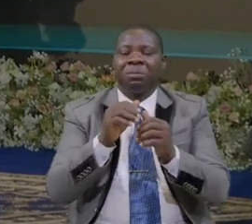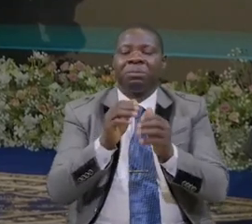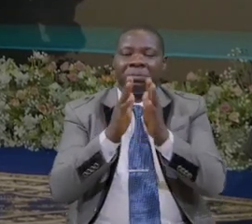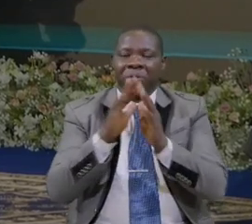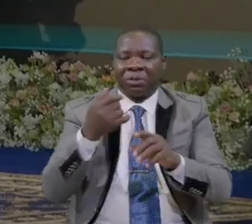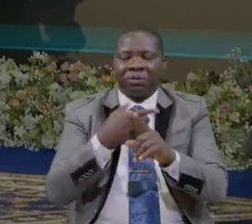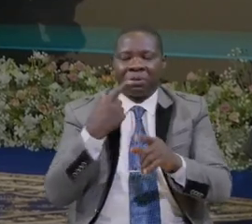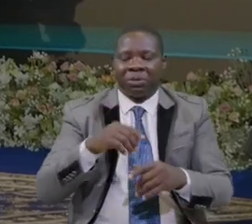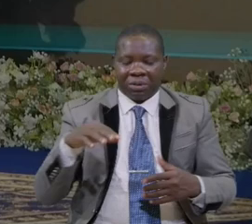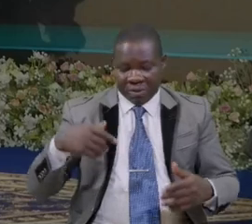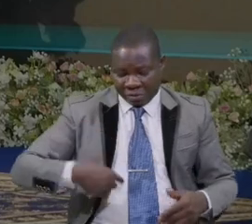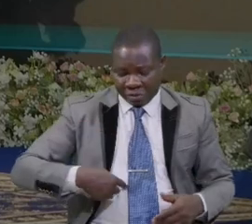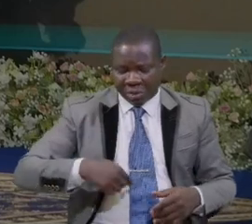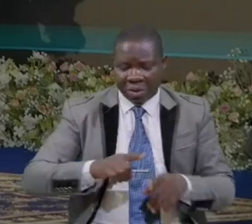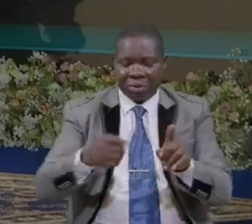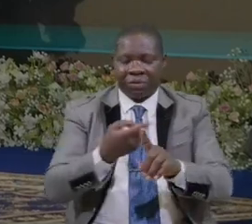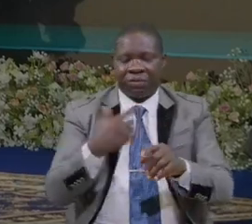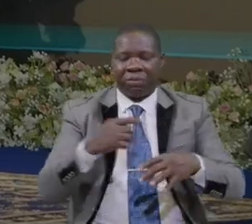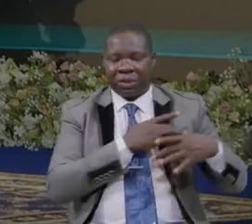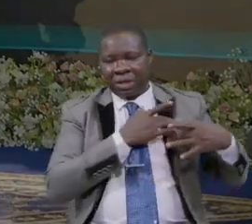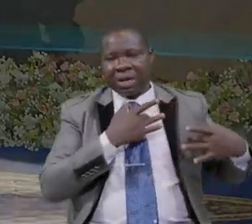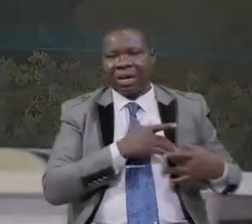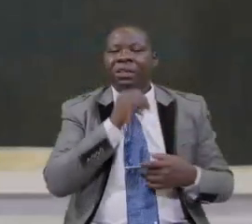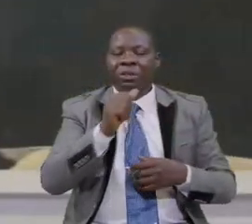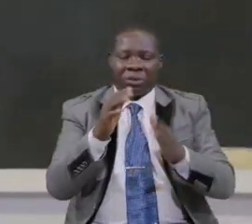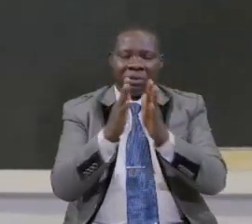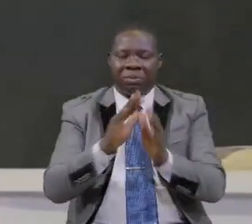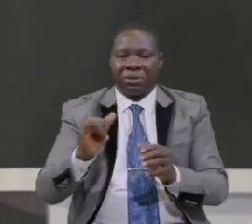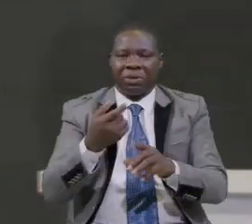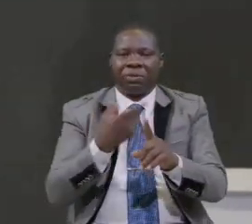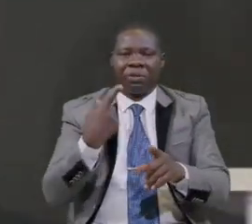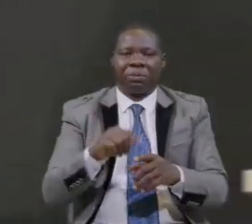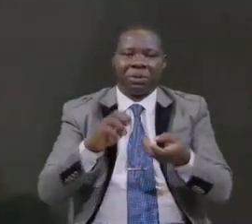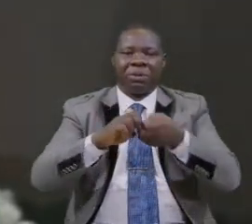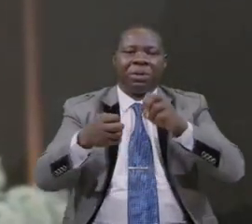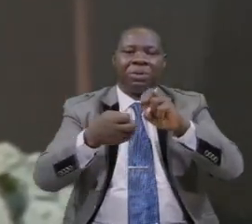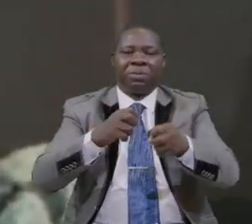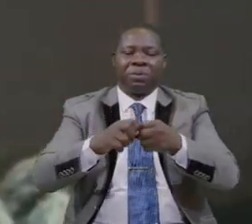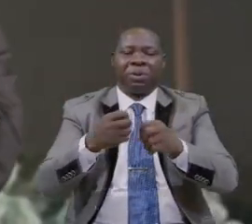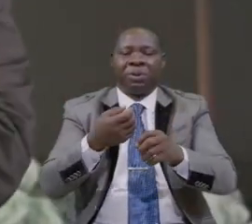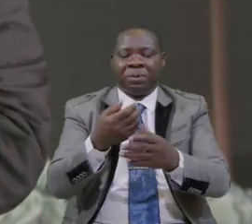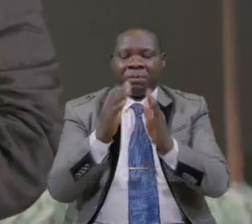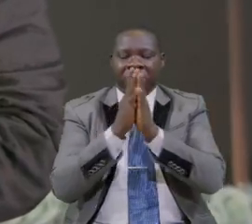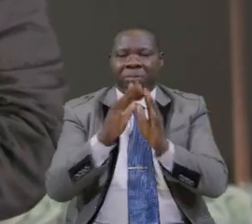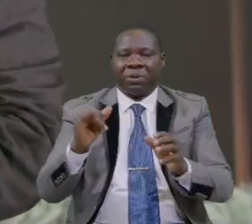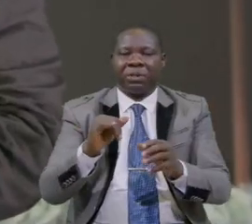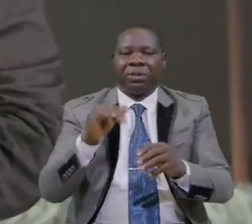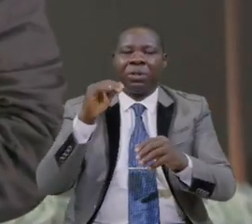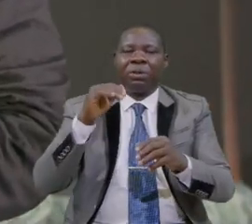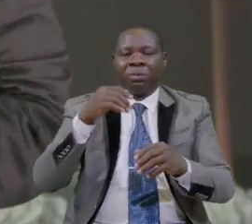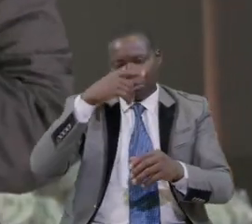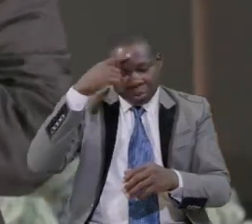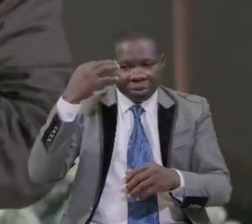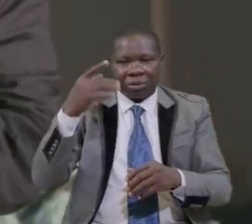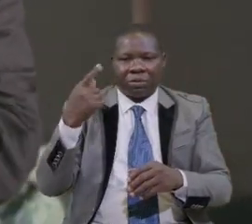je priais du cœur. Je ne priais pas des problèmes, je priais sur la base